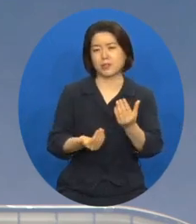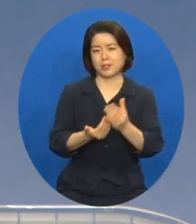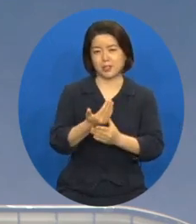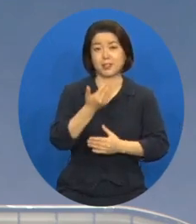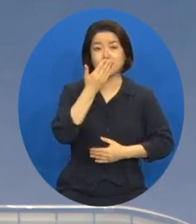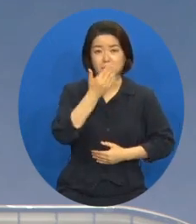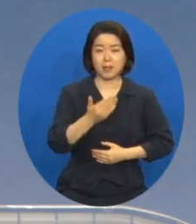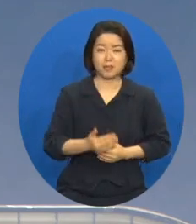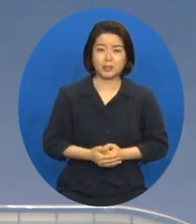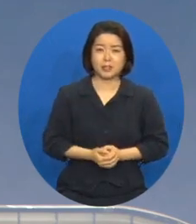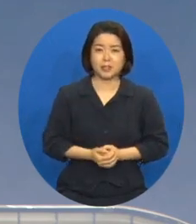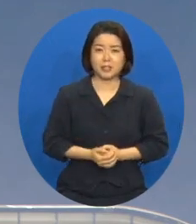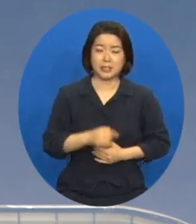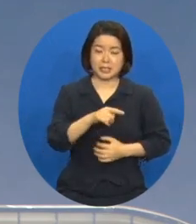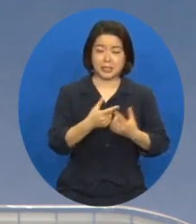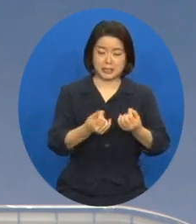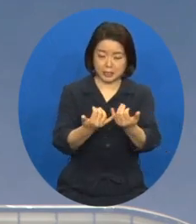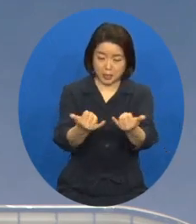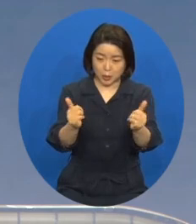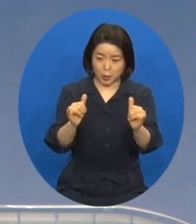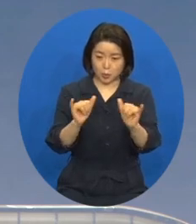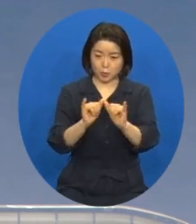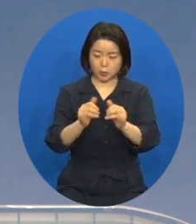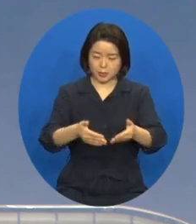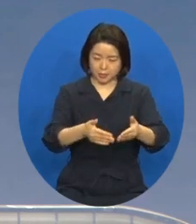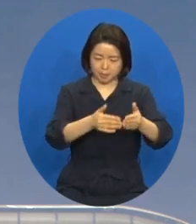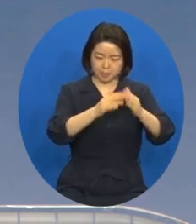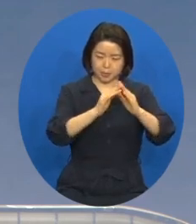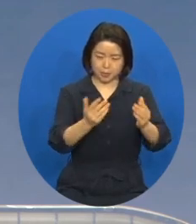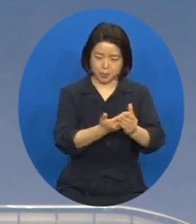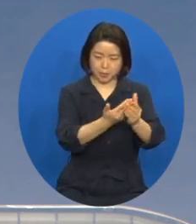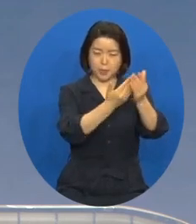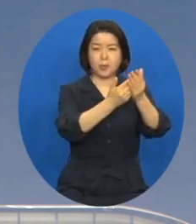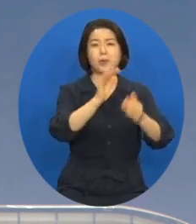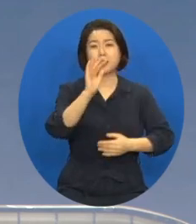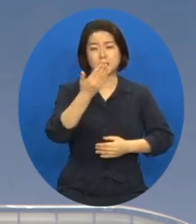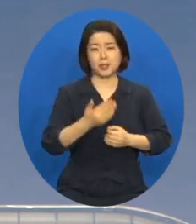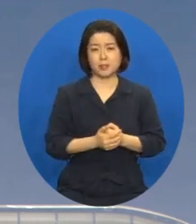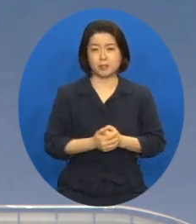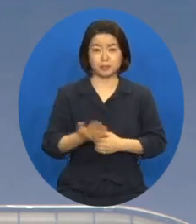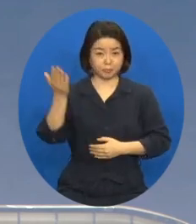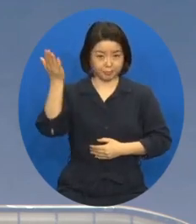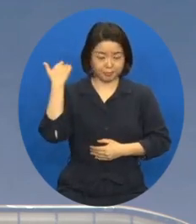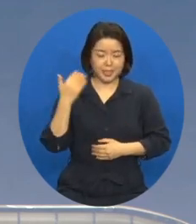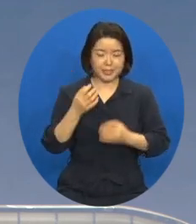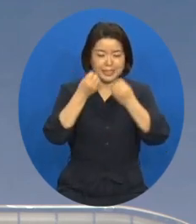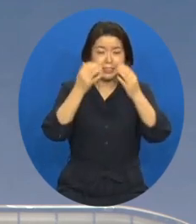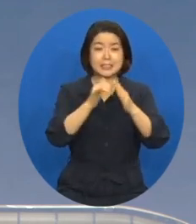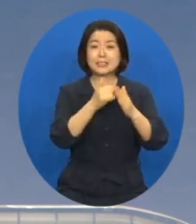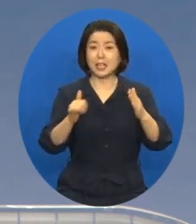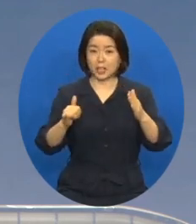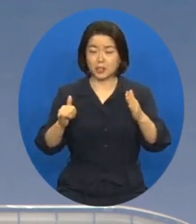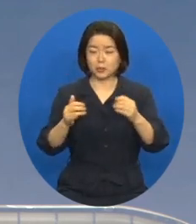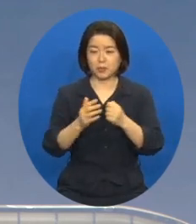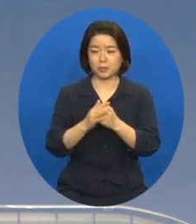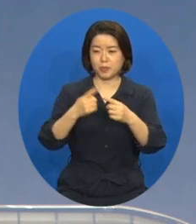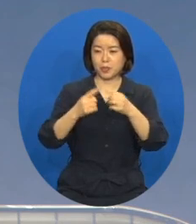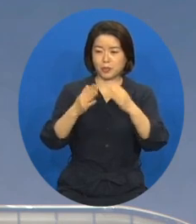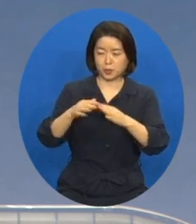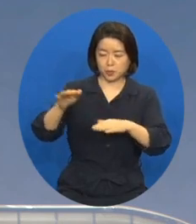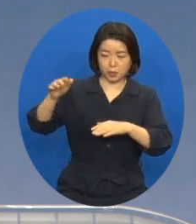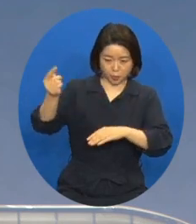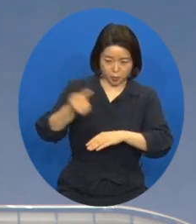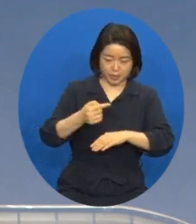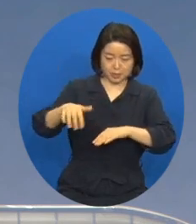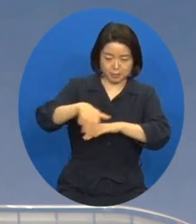일어나고 그렇게 공동체가 세워져 가는 겁니다. 한 번은 새가족 되신 분이 교회에 오셔서